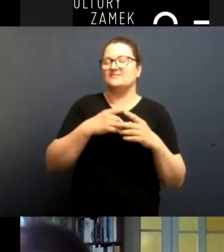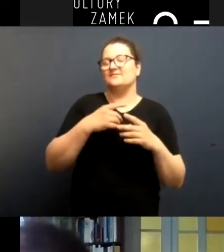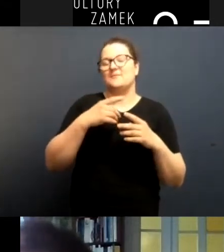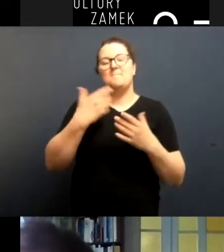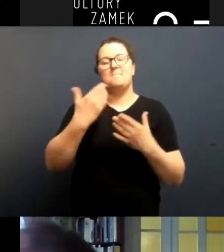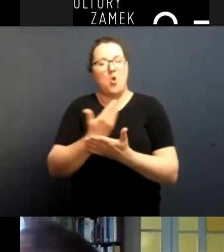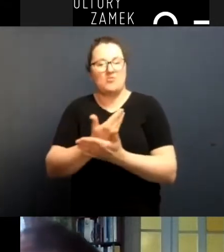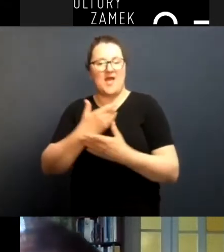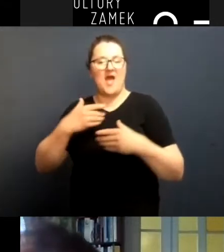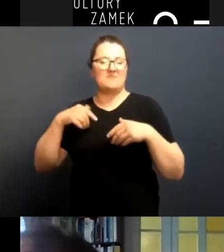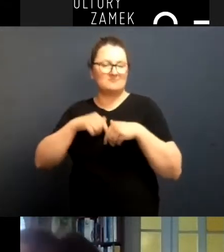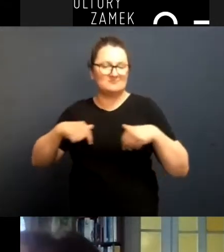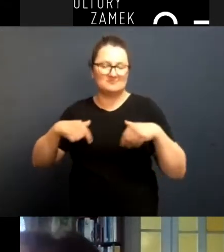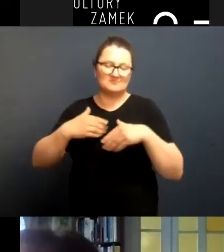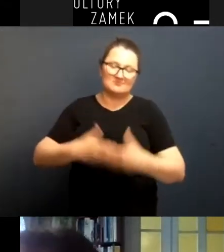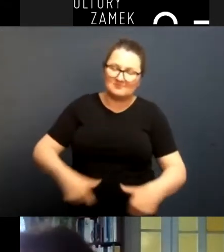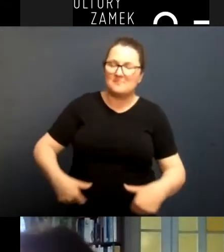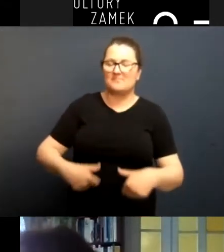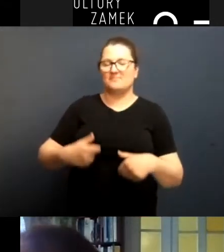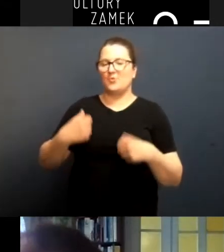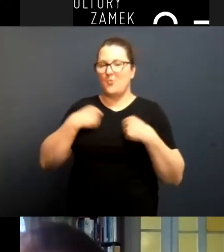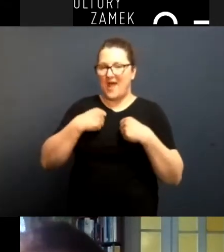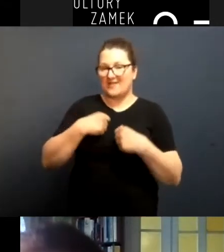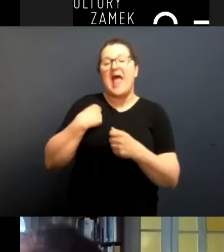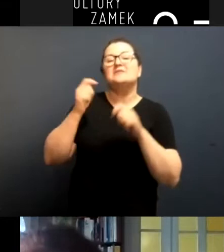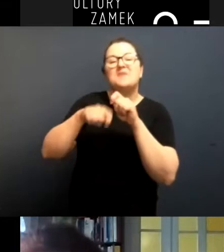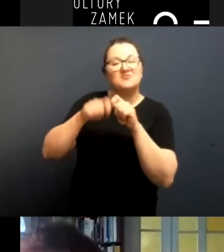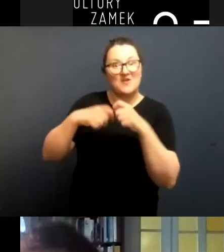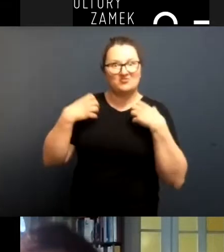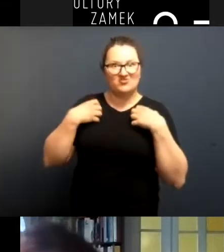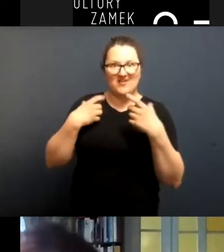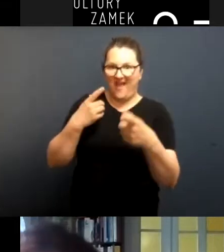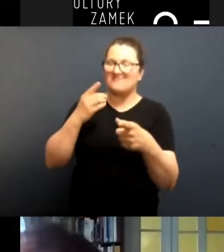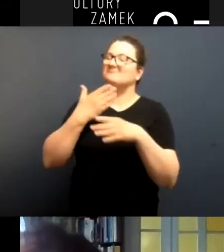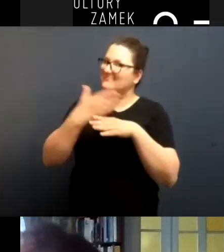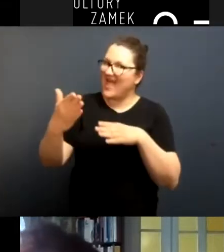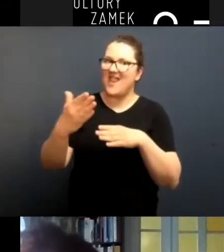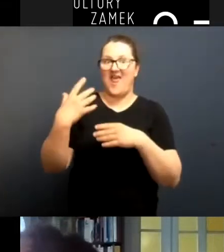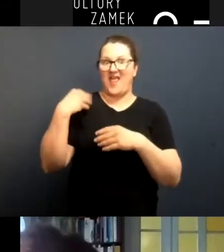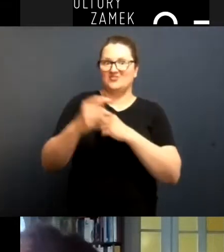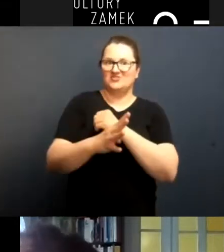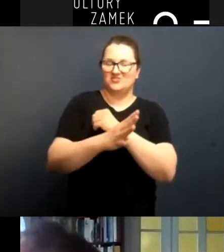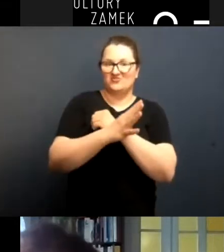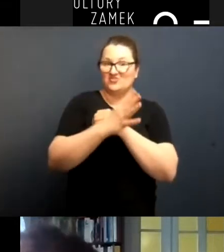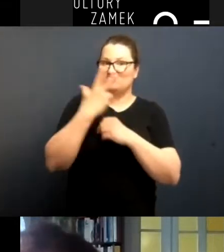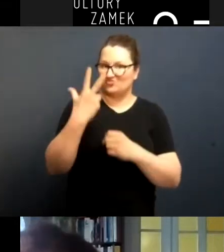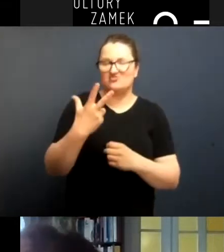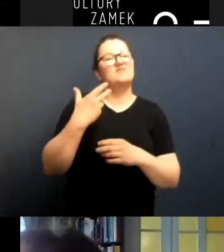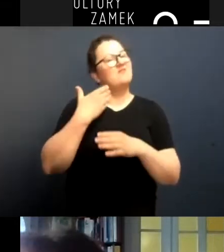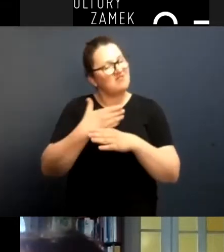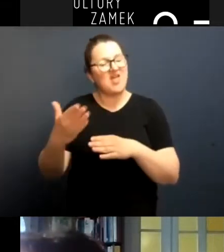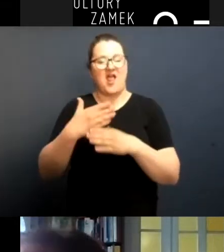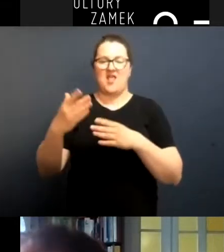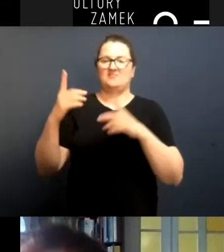kampanii bielizny. Ja nawet sprawdziłam przed dzisiejszym spotkaniem, czy ona żyje. Żyje, ma 93 lata i w dalszym